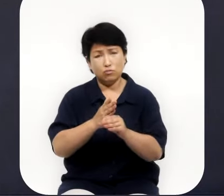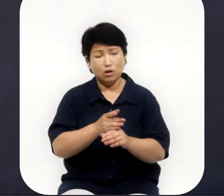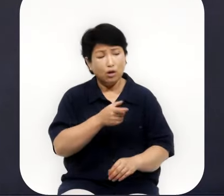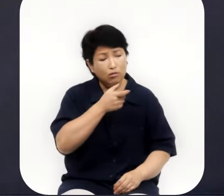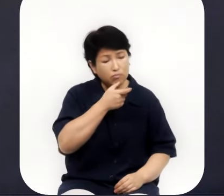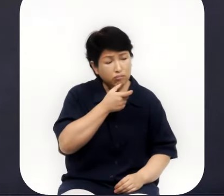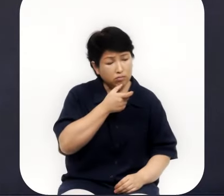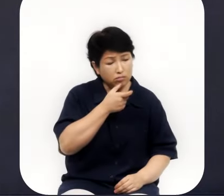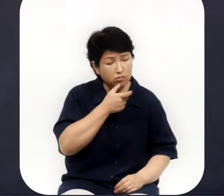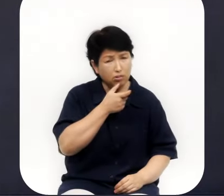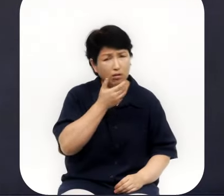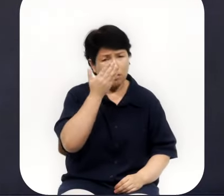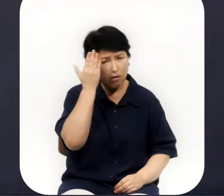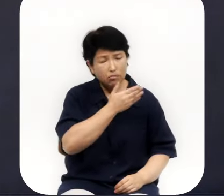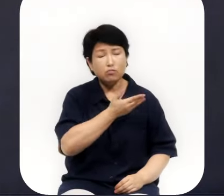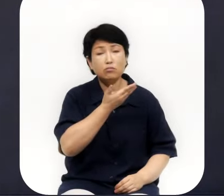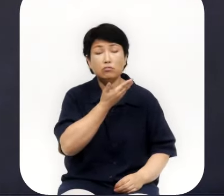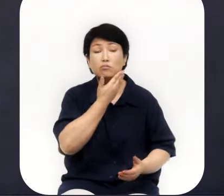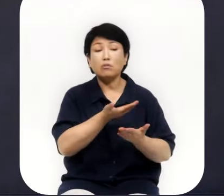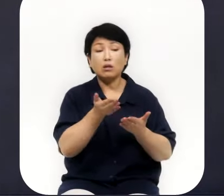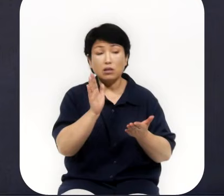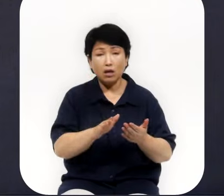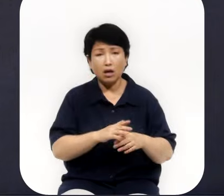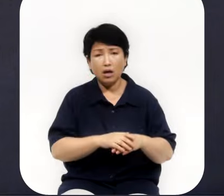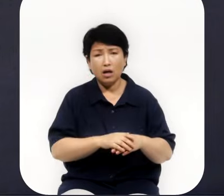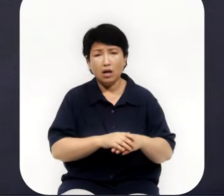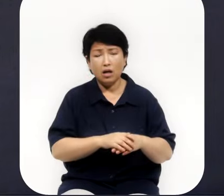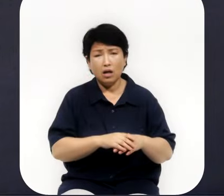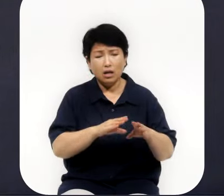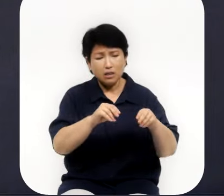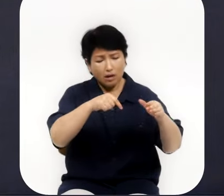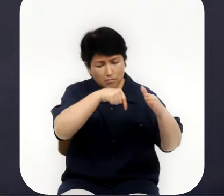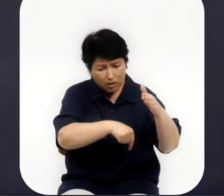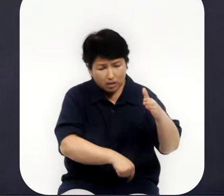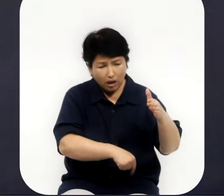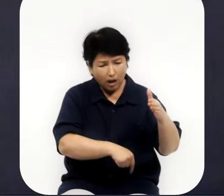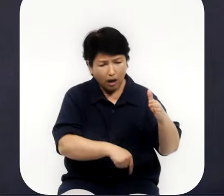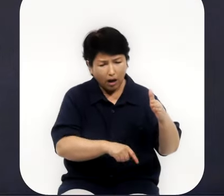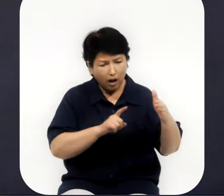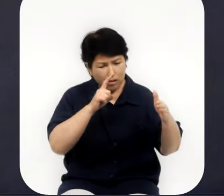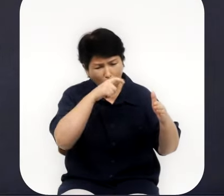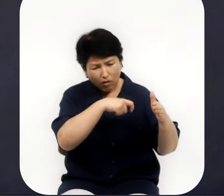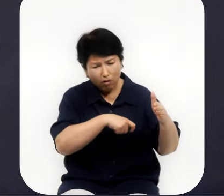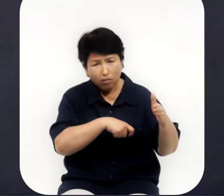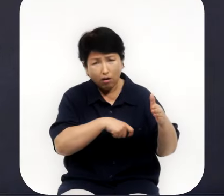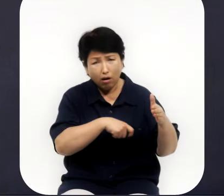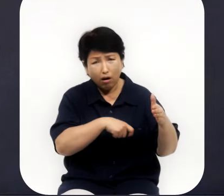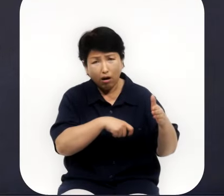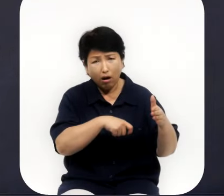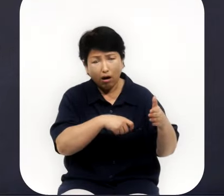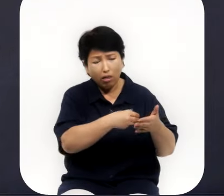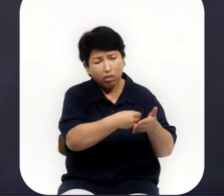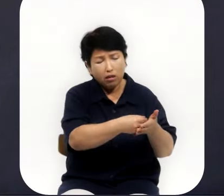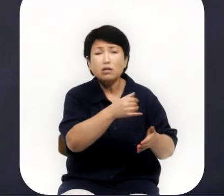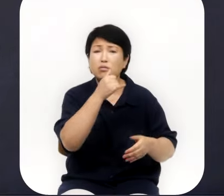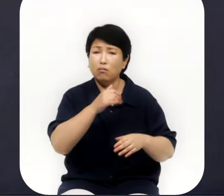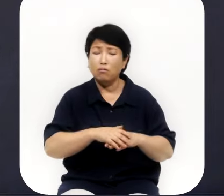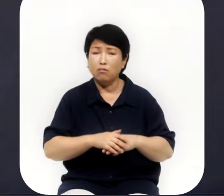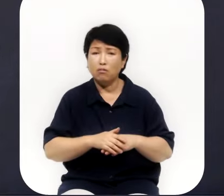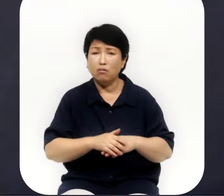엄청나게 중요한데 지하수가 점점 오염돼 가고 있거든요. 그 다음에 먹거리가 굉장히